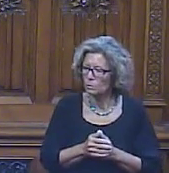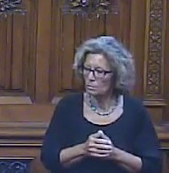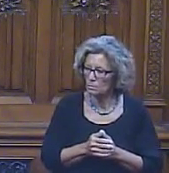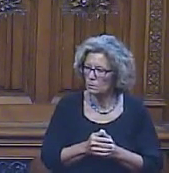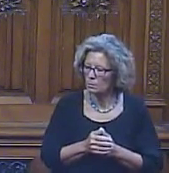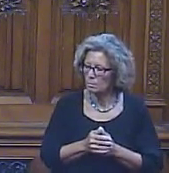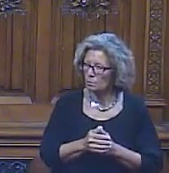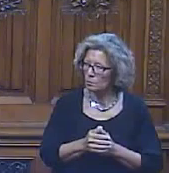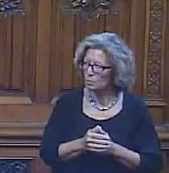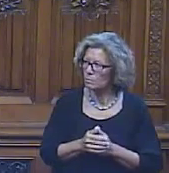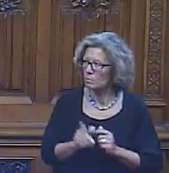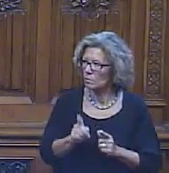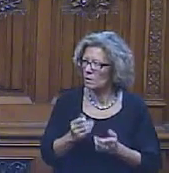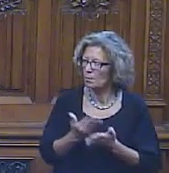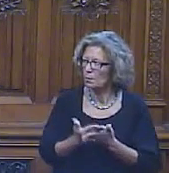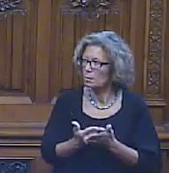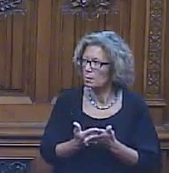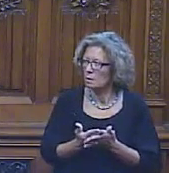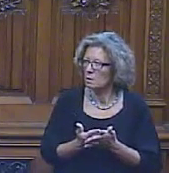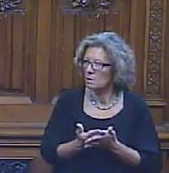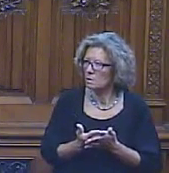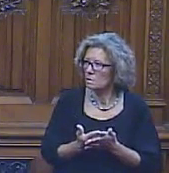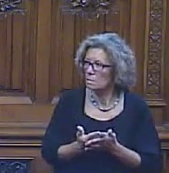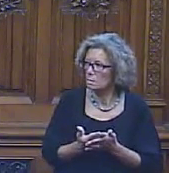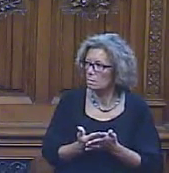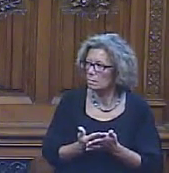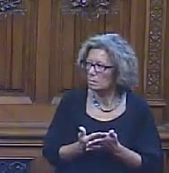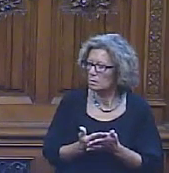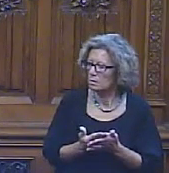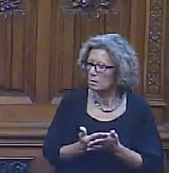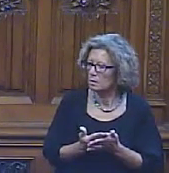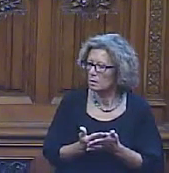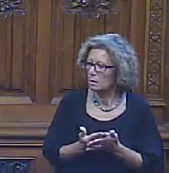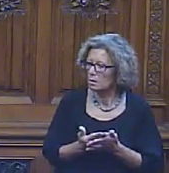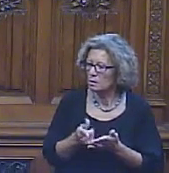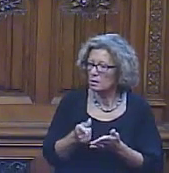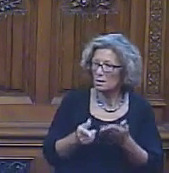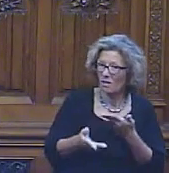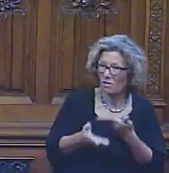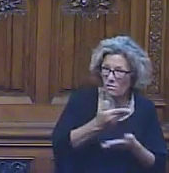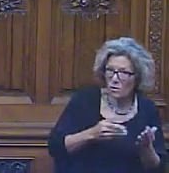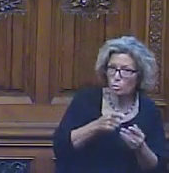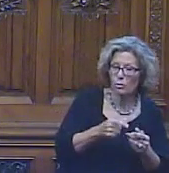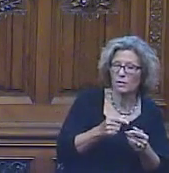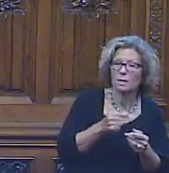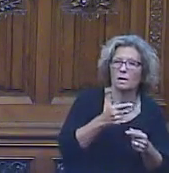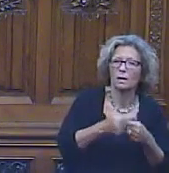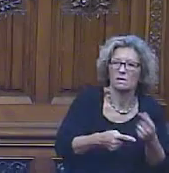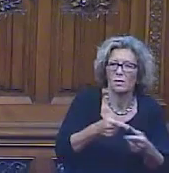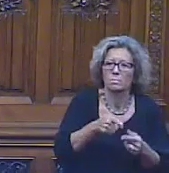Aber, und das ist das Dramatische, und daher bringe ich das so, die wirtschaftliche Entwicklung hat einen entscheidenden